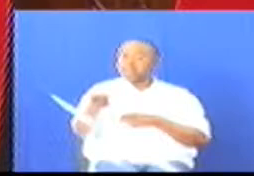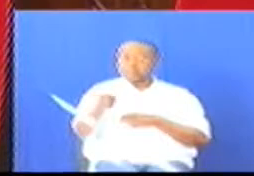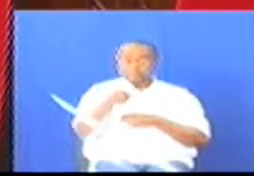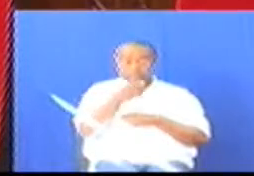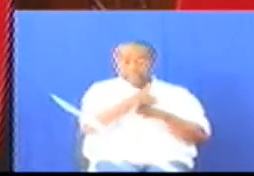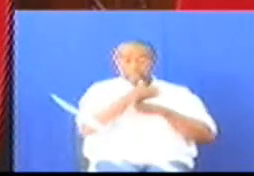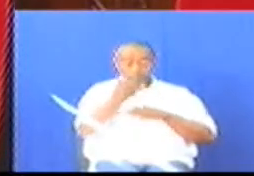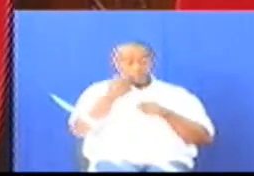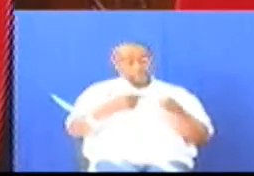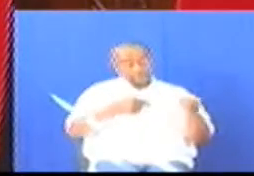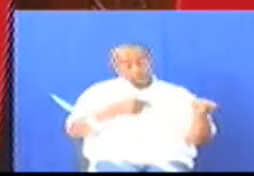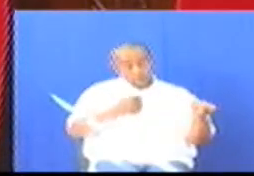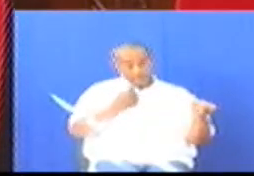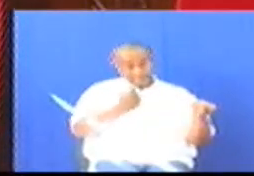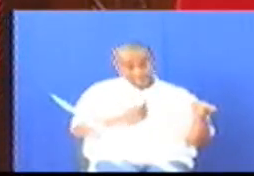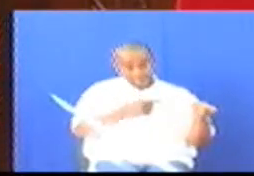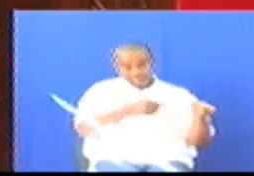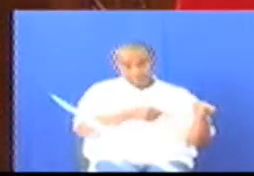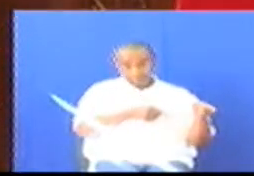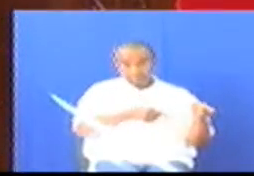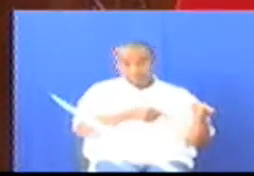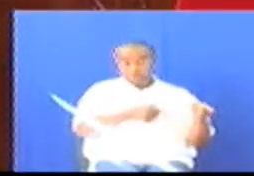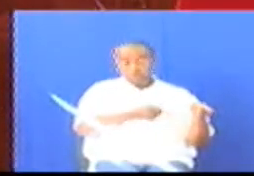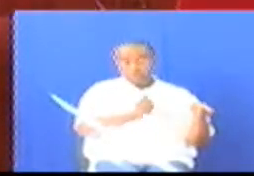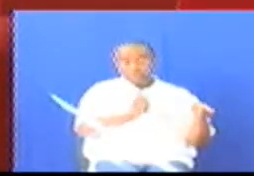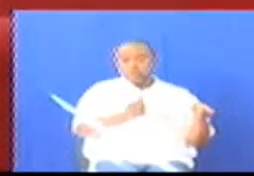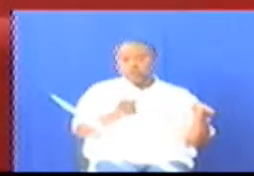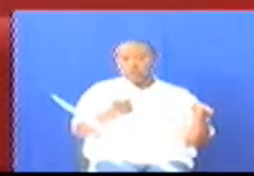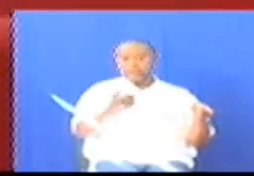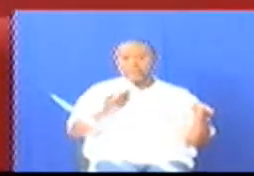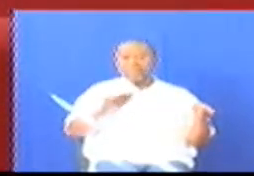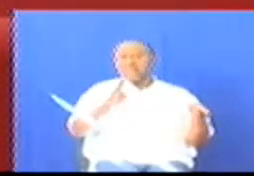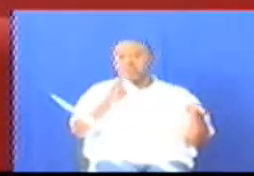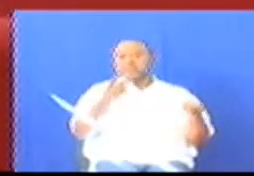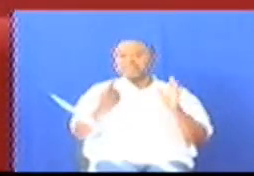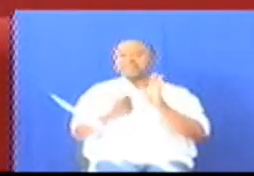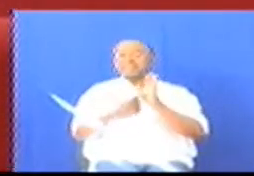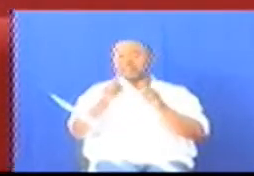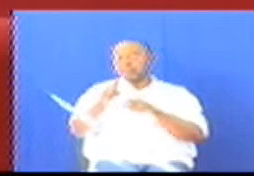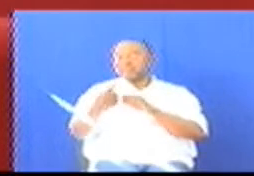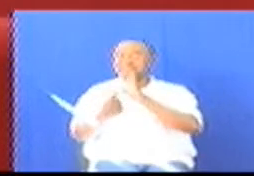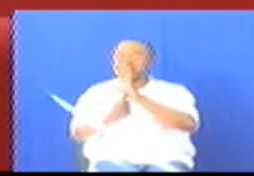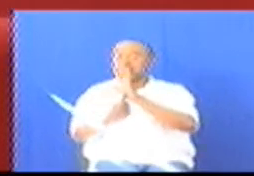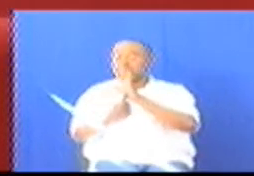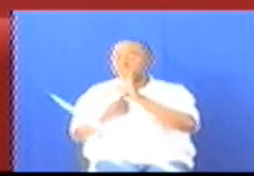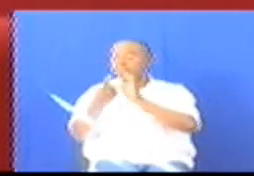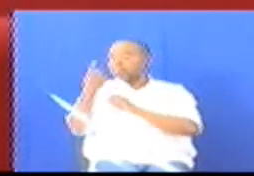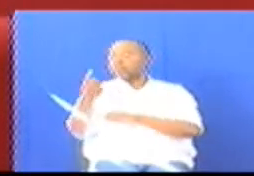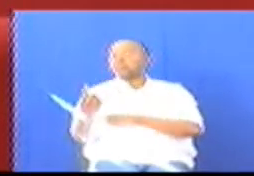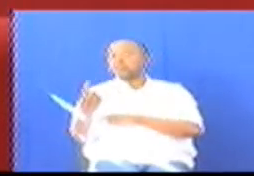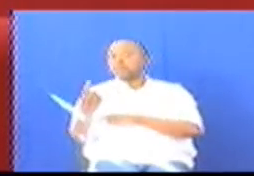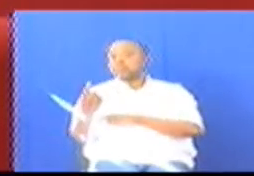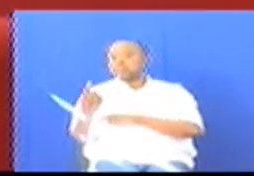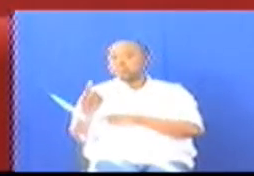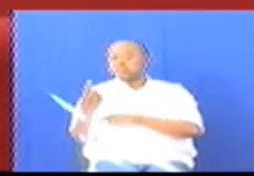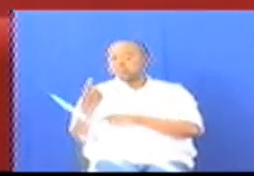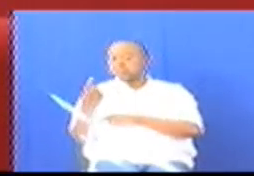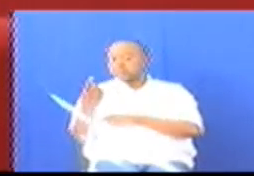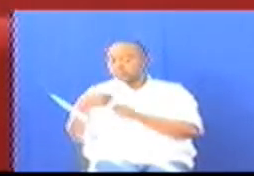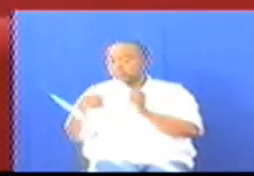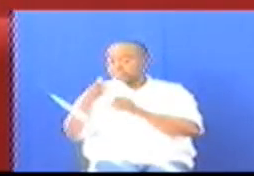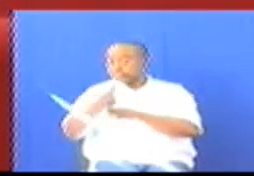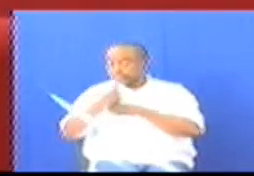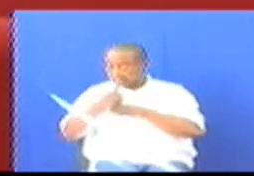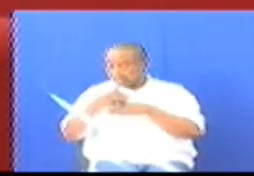TTCL wanasema kwamba wanadai bilioni 6.61 kwa shirika la